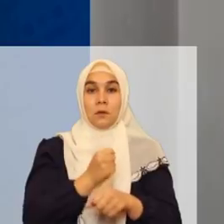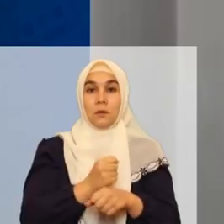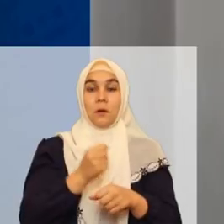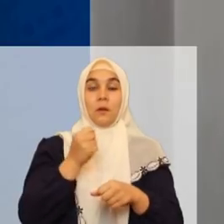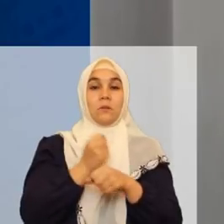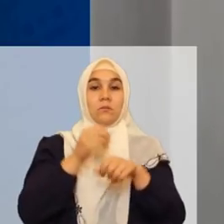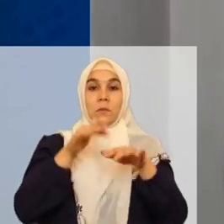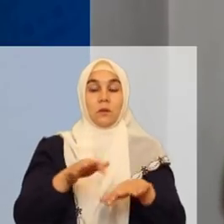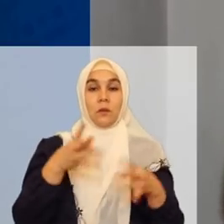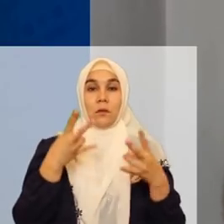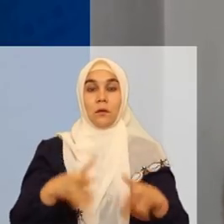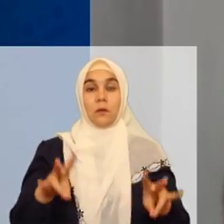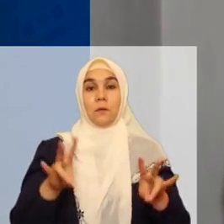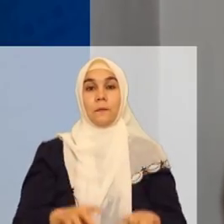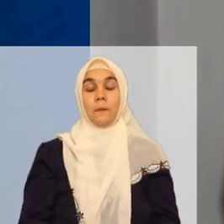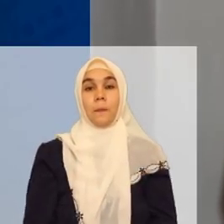ekan.